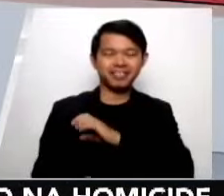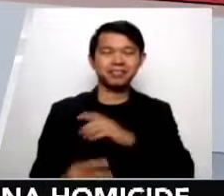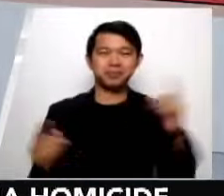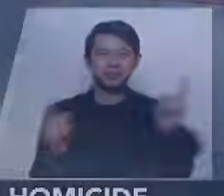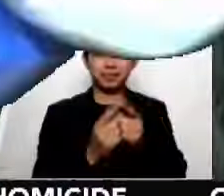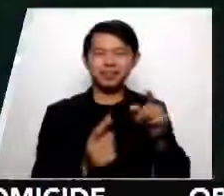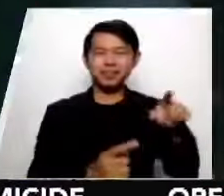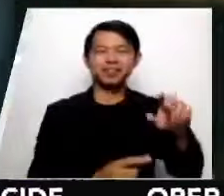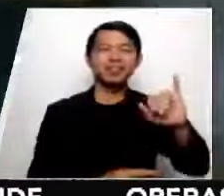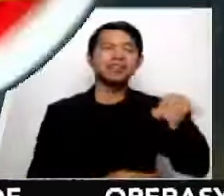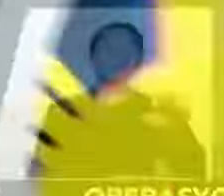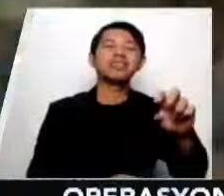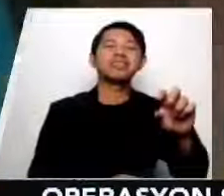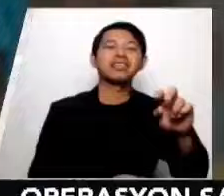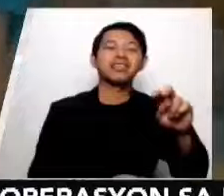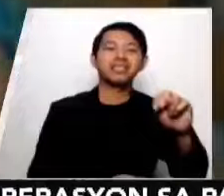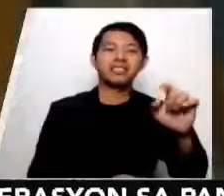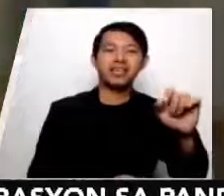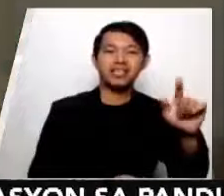Katati Bayan.